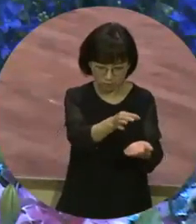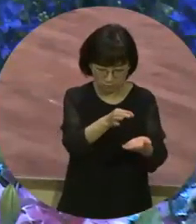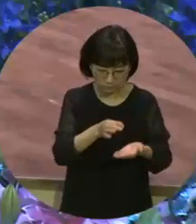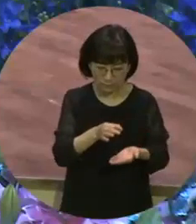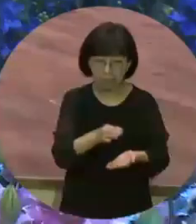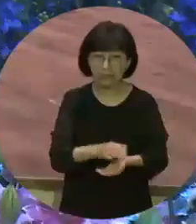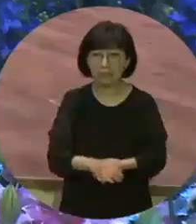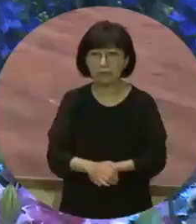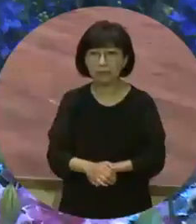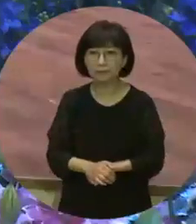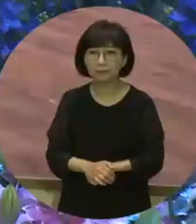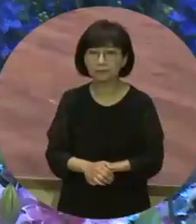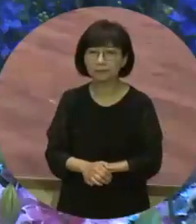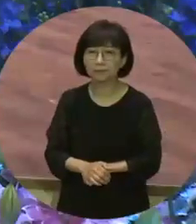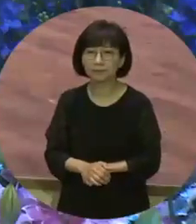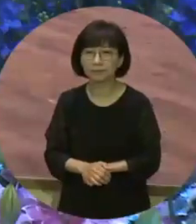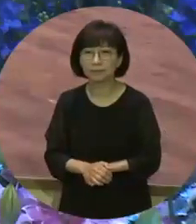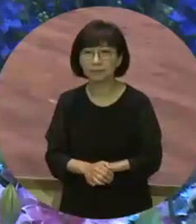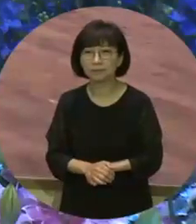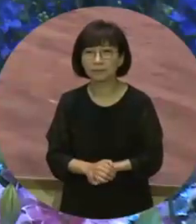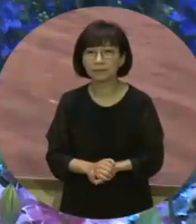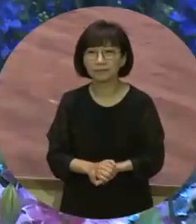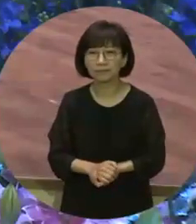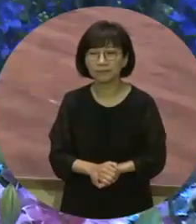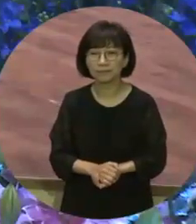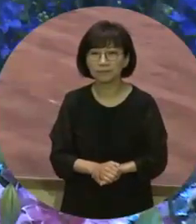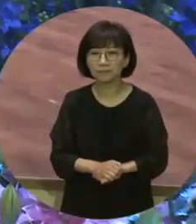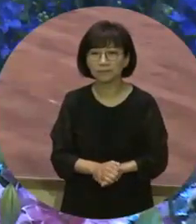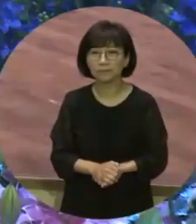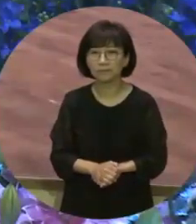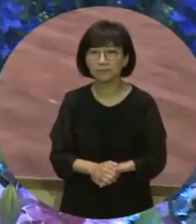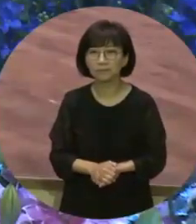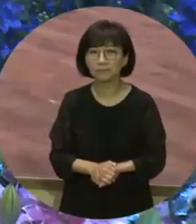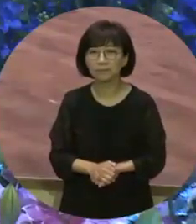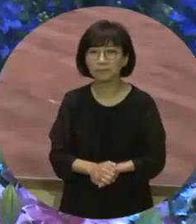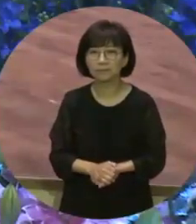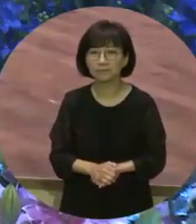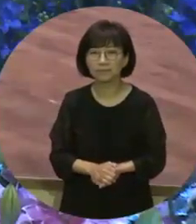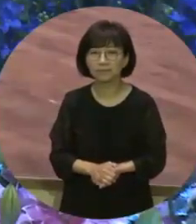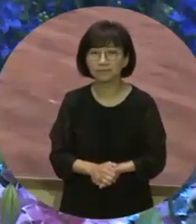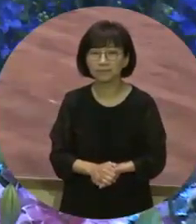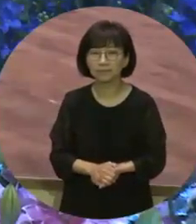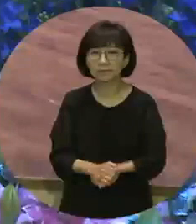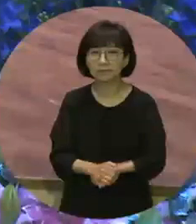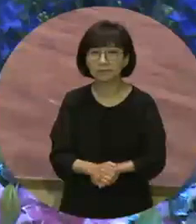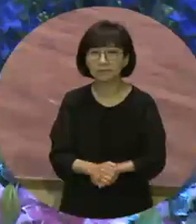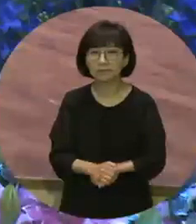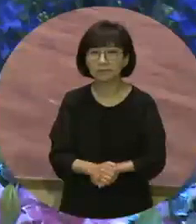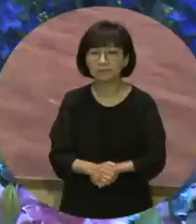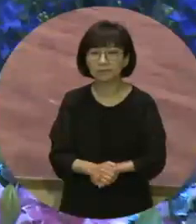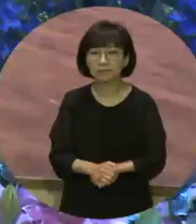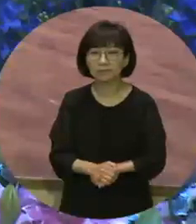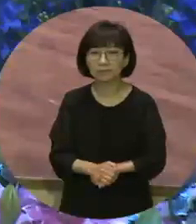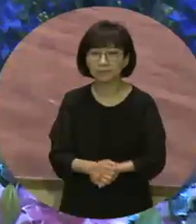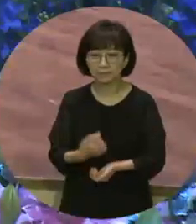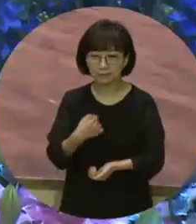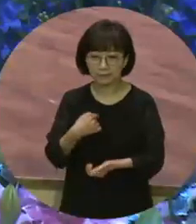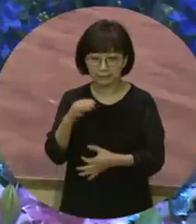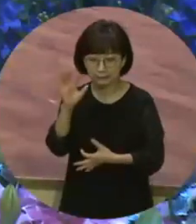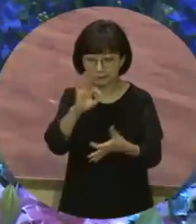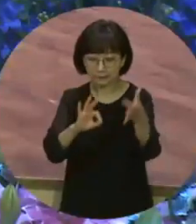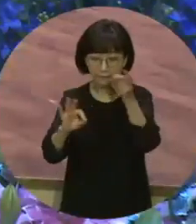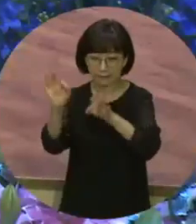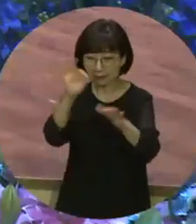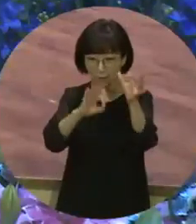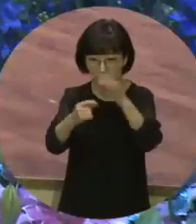하, 이분들은 참 정말 어떻게 내게 이렇게 오는 분들이 보면요. 여자분들이 여자